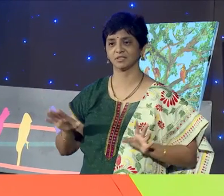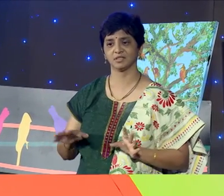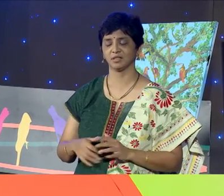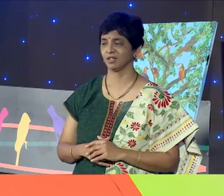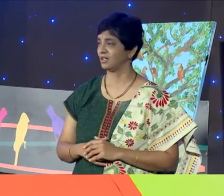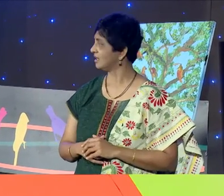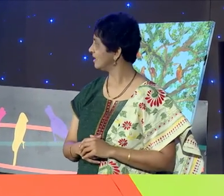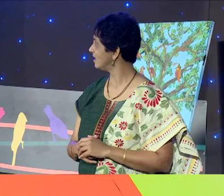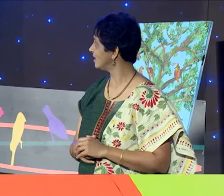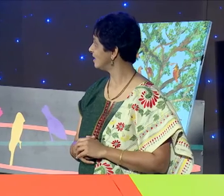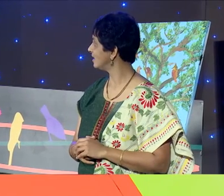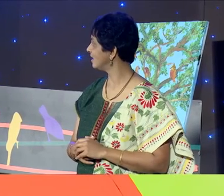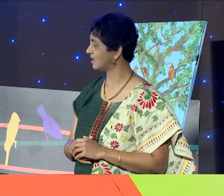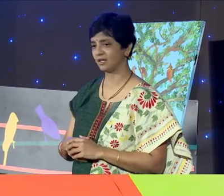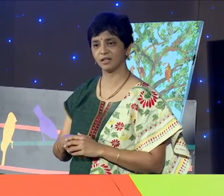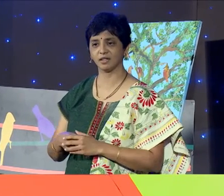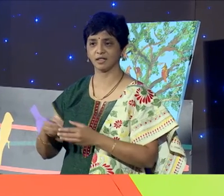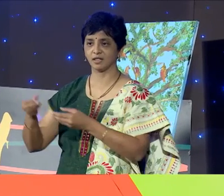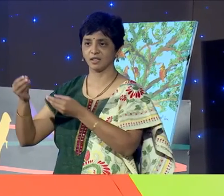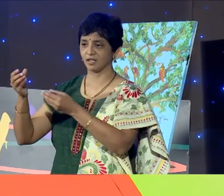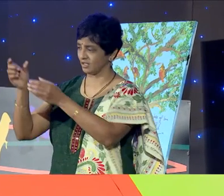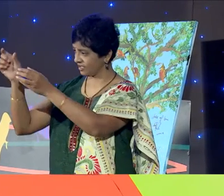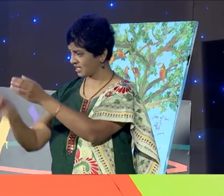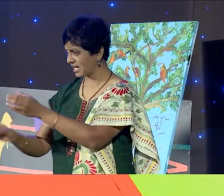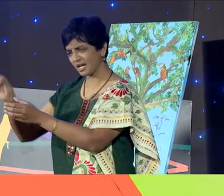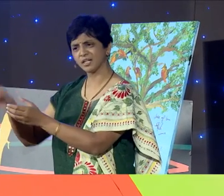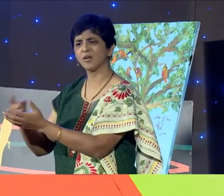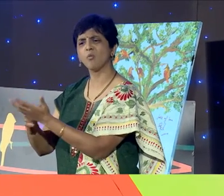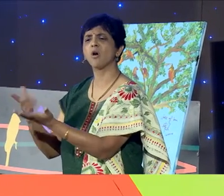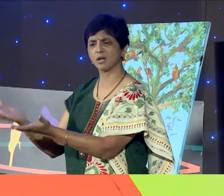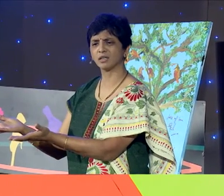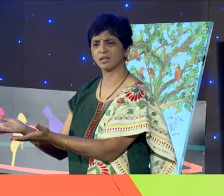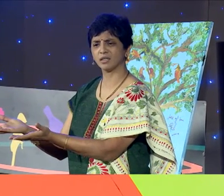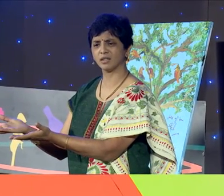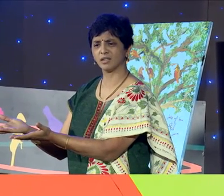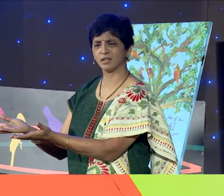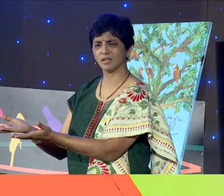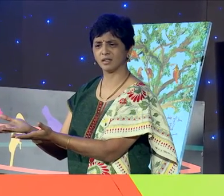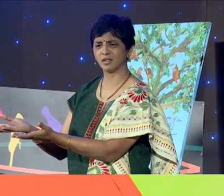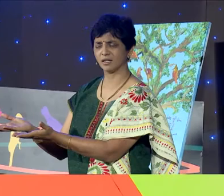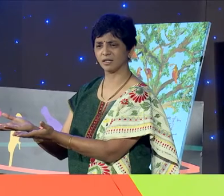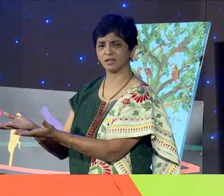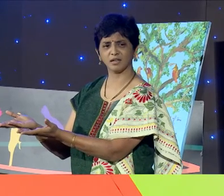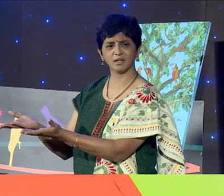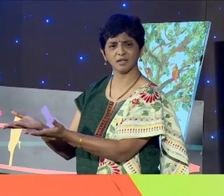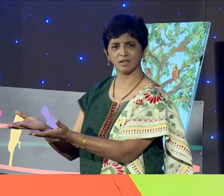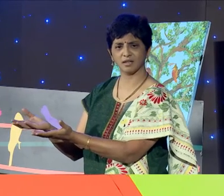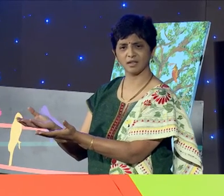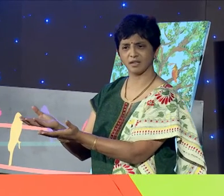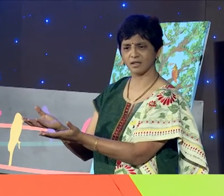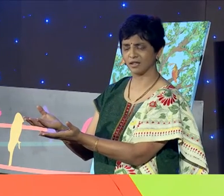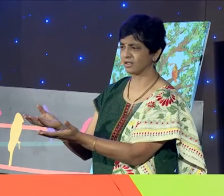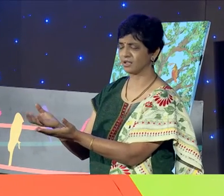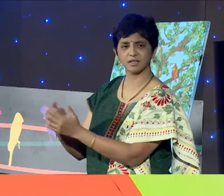कह सकता हूँ कि ये जो दिया होता है, मोमबत्ती होती है, कि समा भी हवा में रोशन हो सकती है, समा